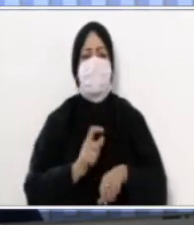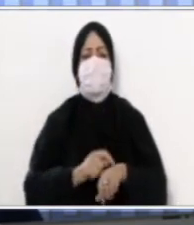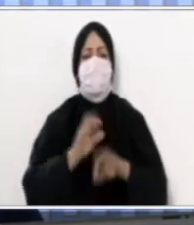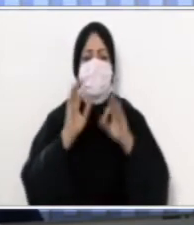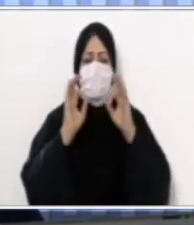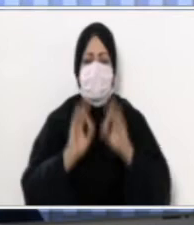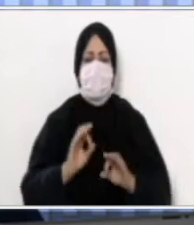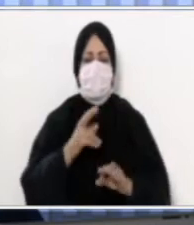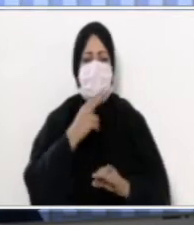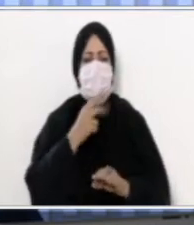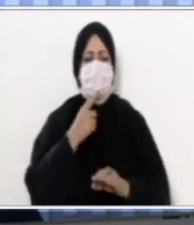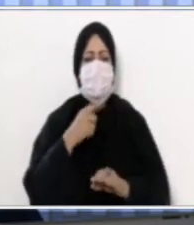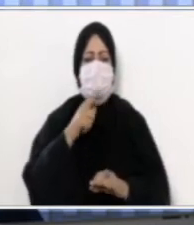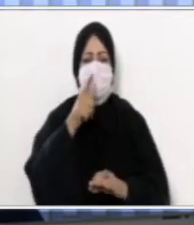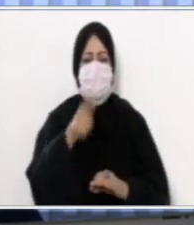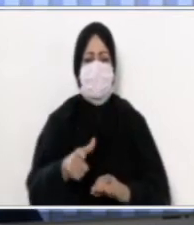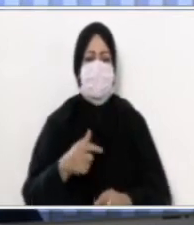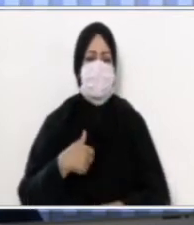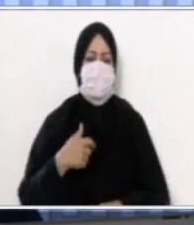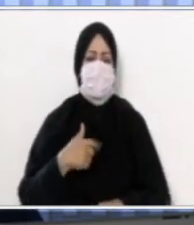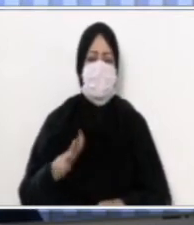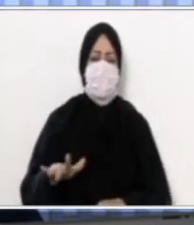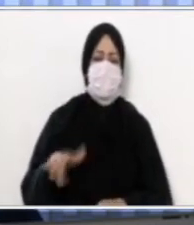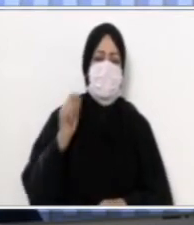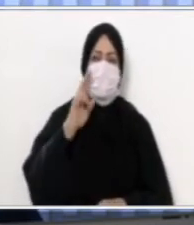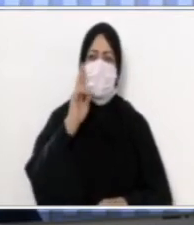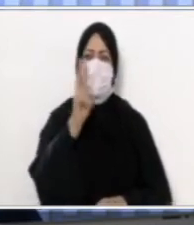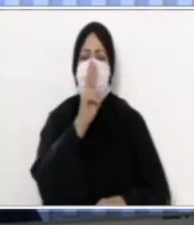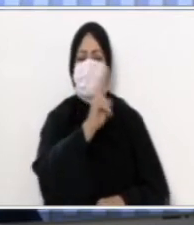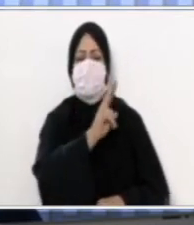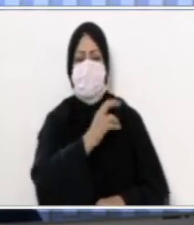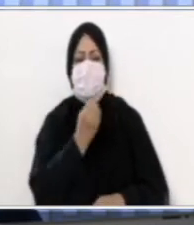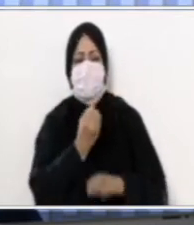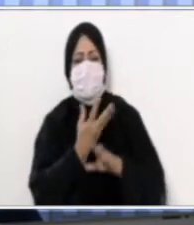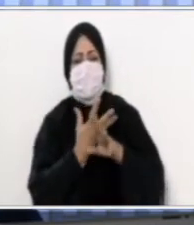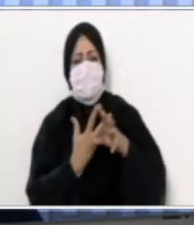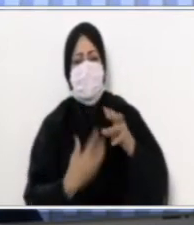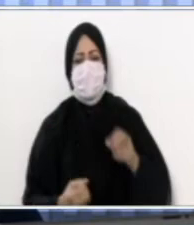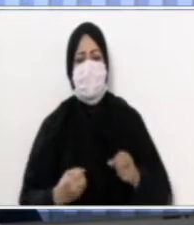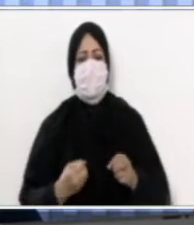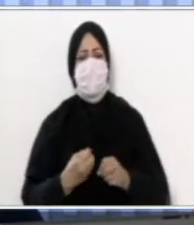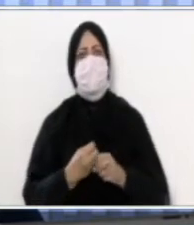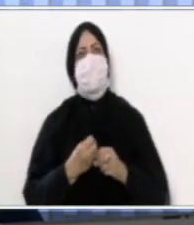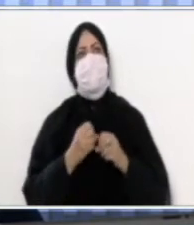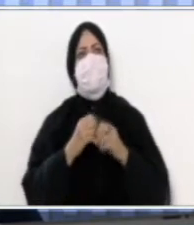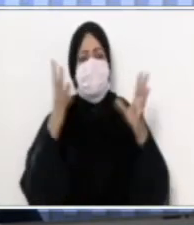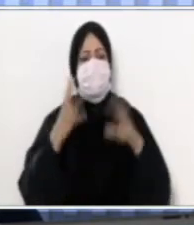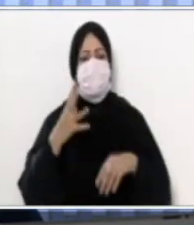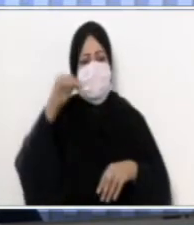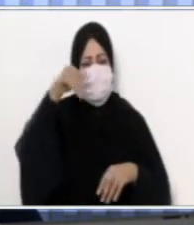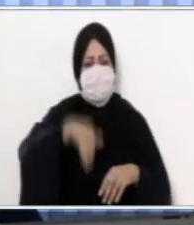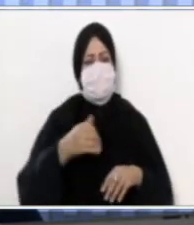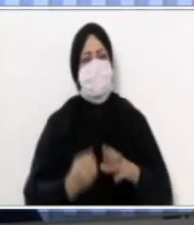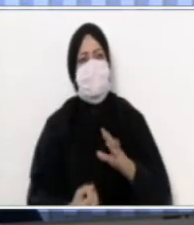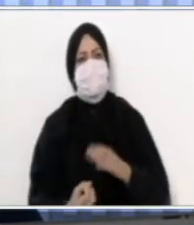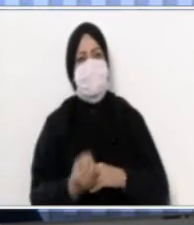ورأيت أن الفجر الذي هو تفجر الضوء في الأفق، يظهر ضوء منتشرا في الأفق، لم يحصل